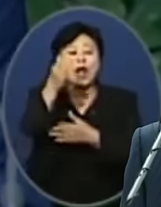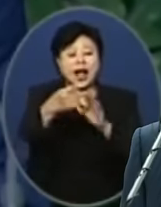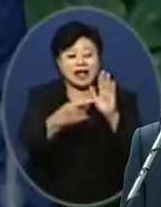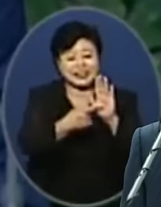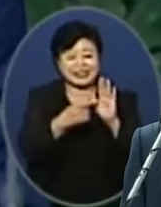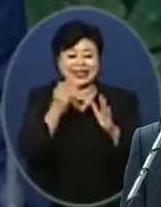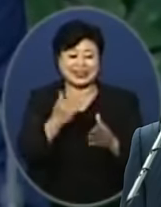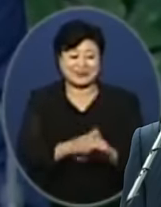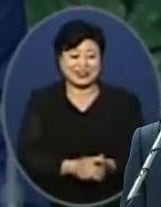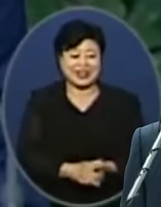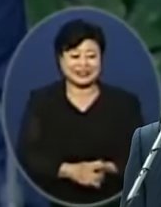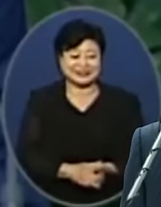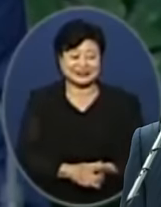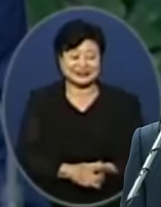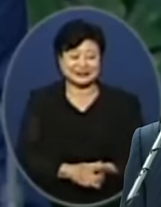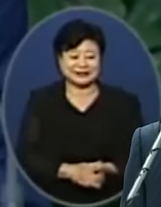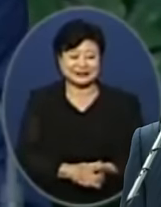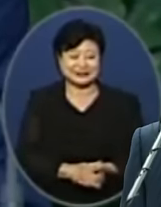나타나게 되는 것입니다.